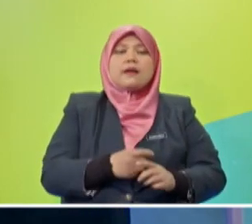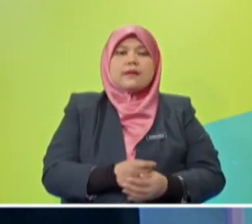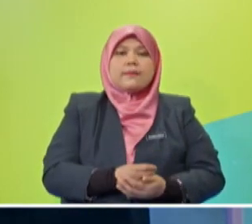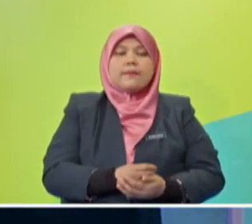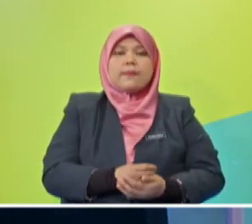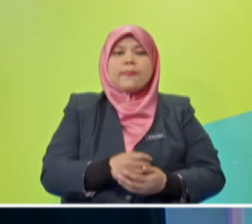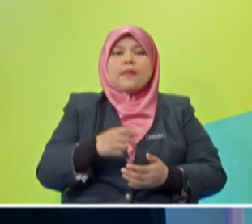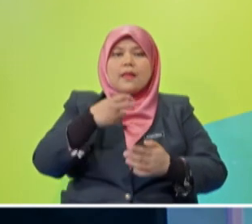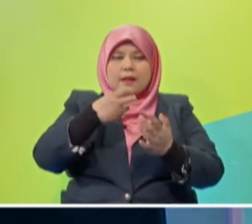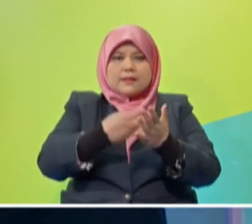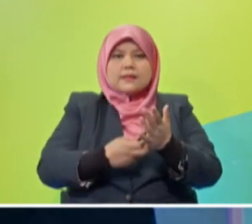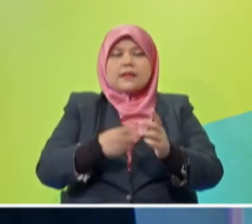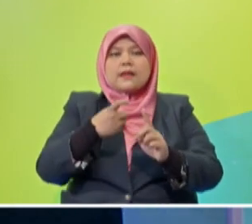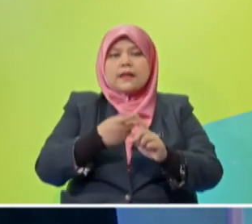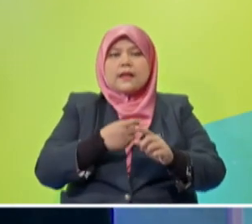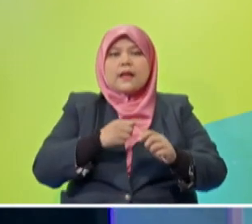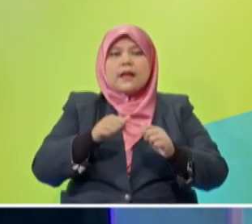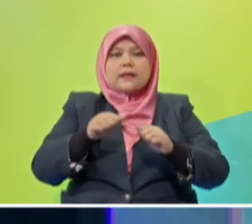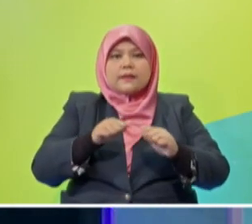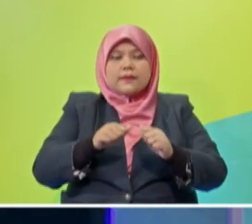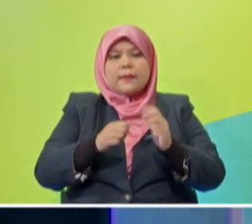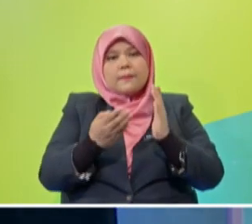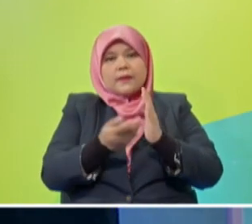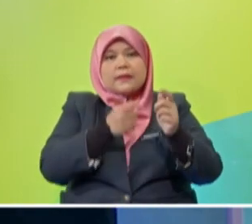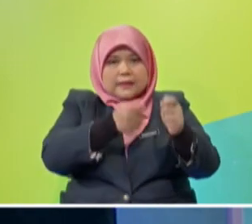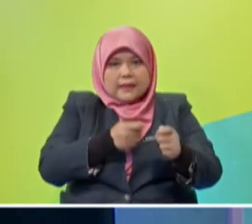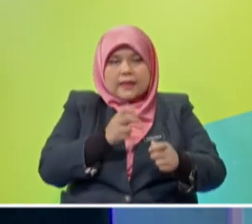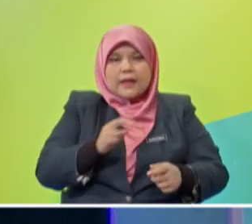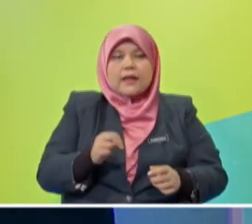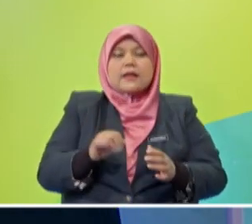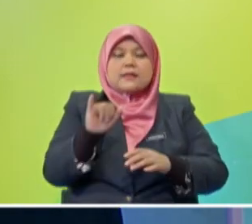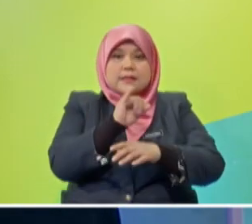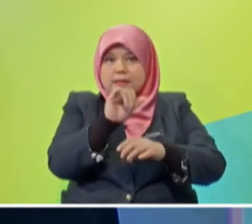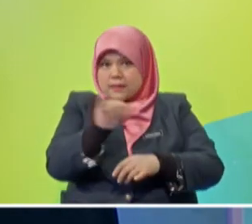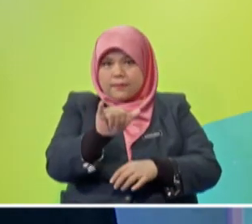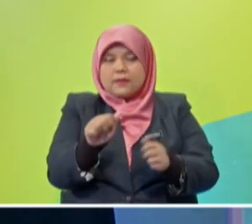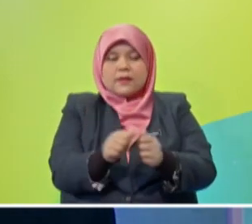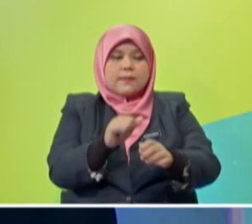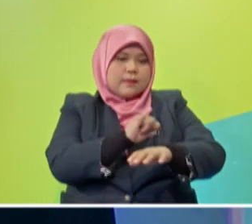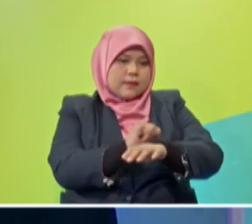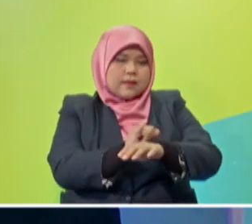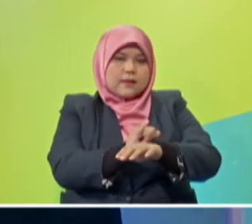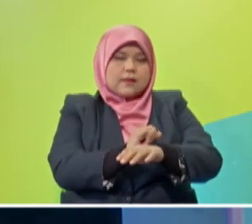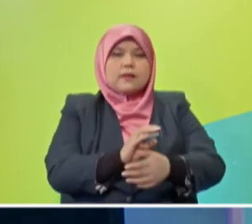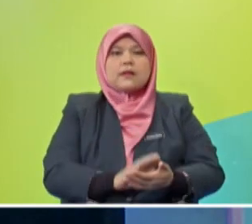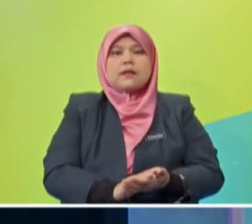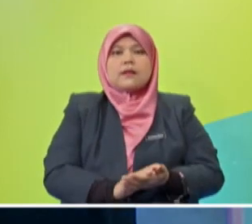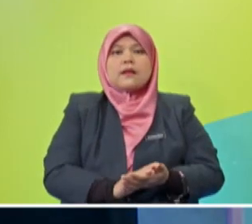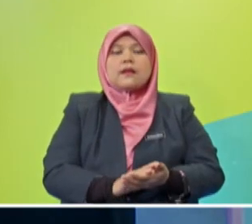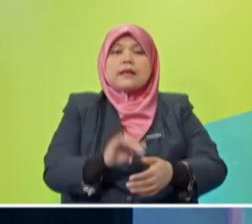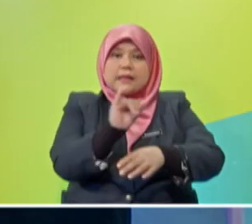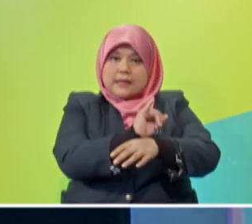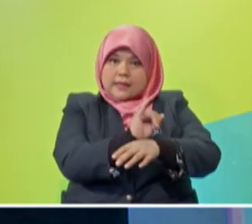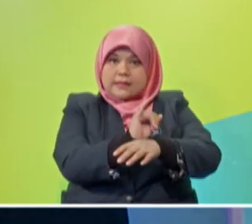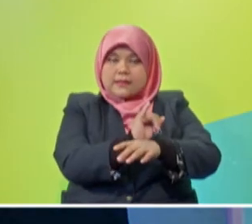aktiviti pertanian. Okey. Sama juga macam perindustrian. Baiklah, di sini cikgu nak tekankan istilah perindustrian.